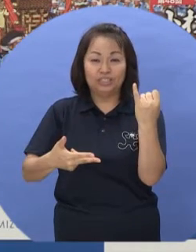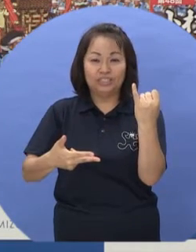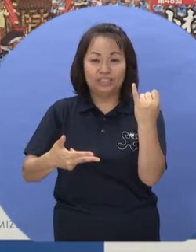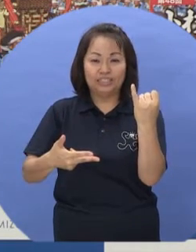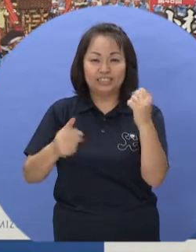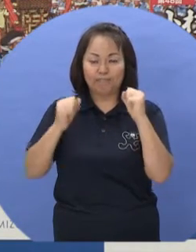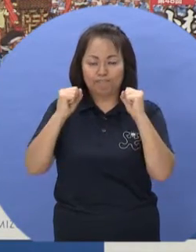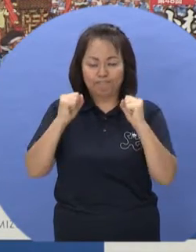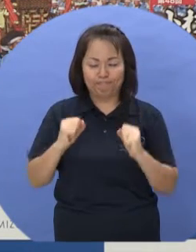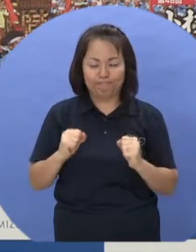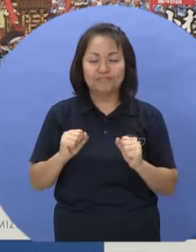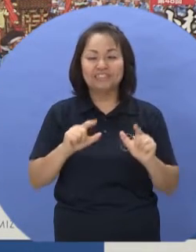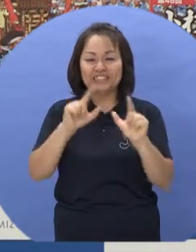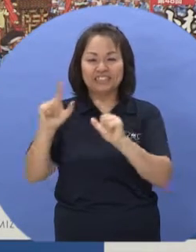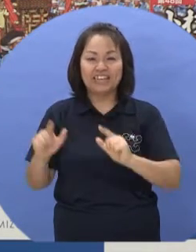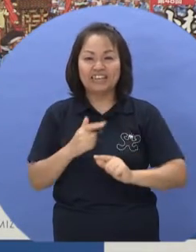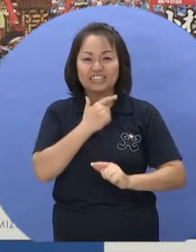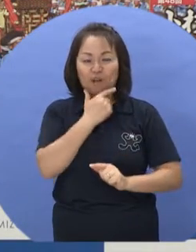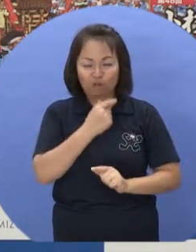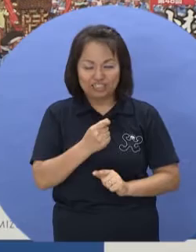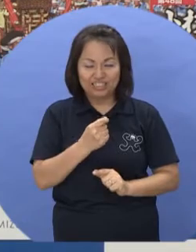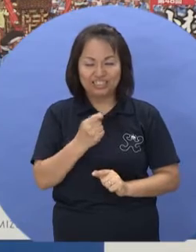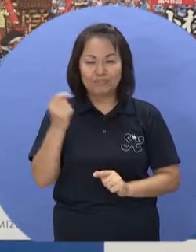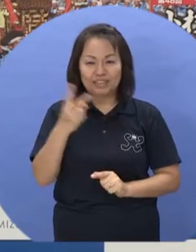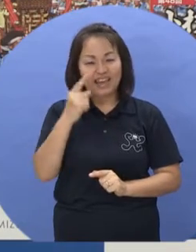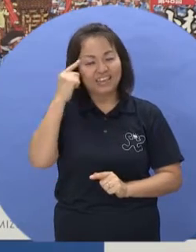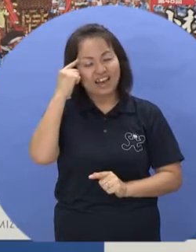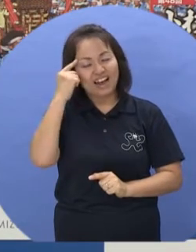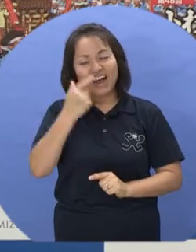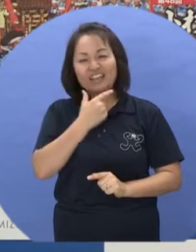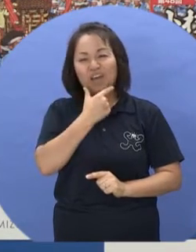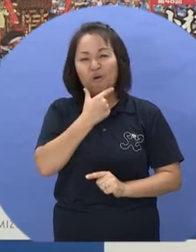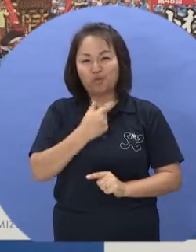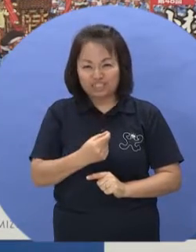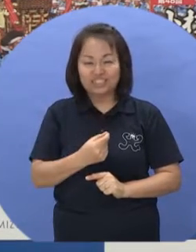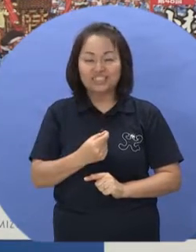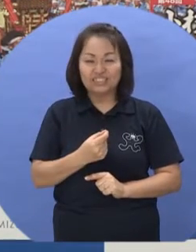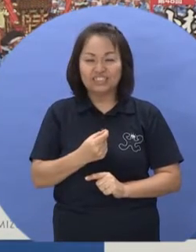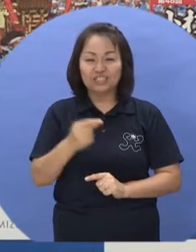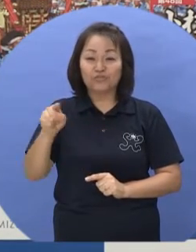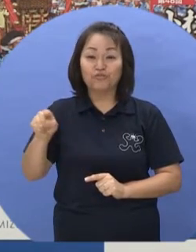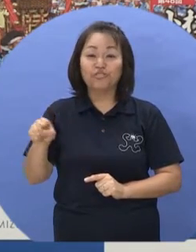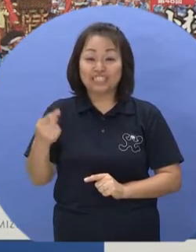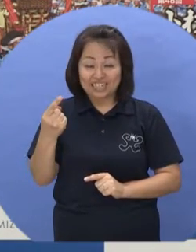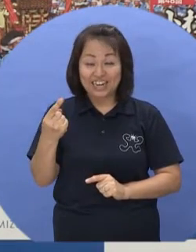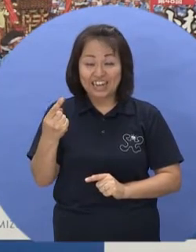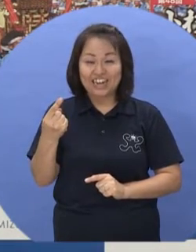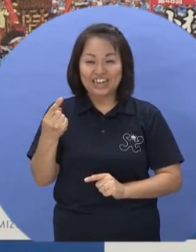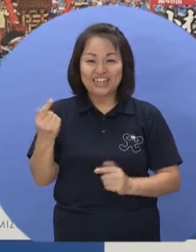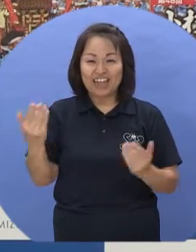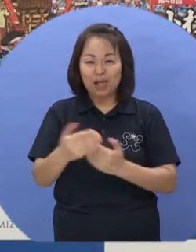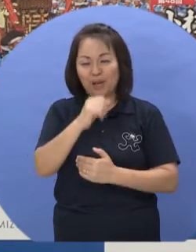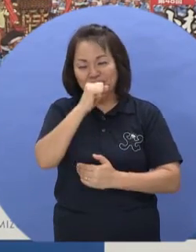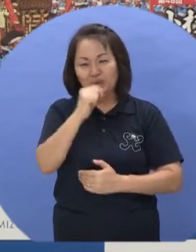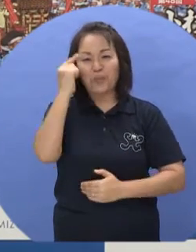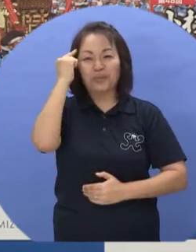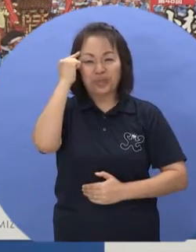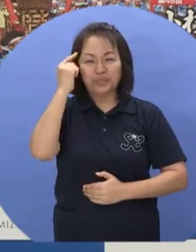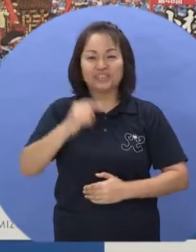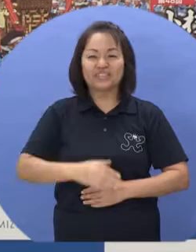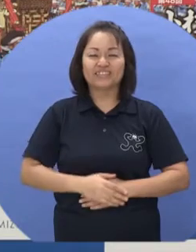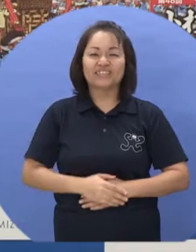をする、またそういったことを検討していただく機会につなげていきたいというふうに考えておる次第でありますので、よろしくお願い申し上げます